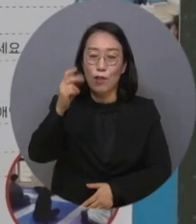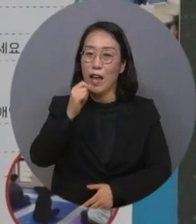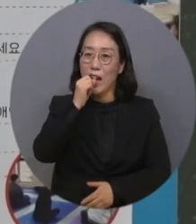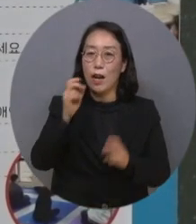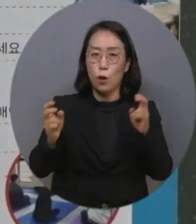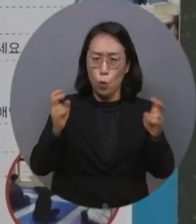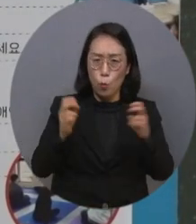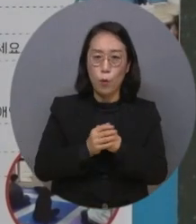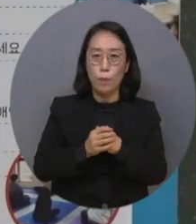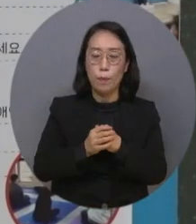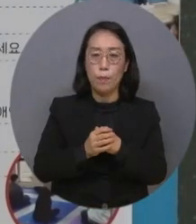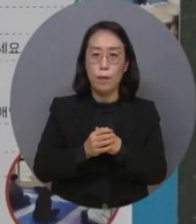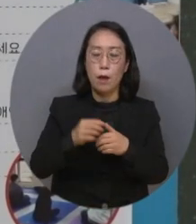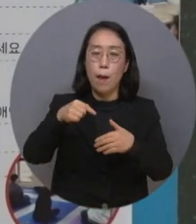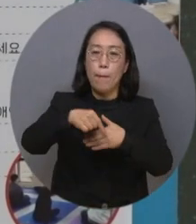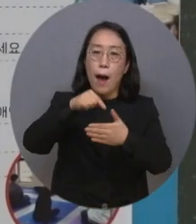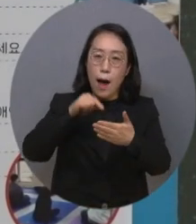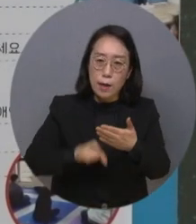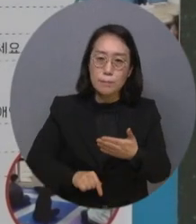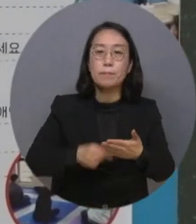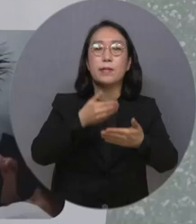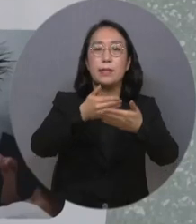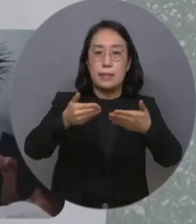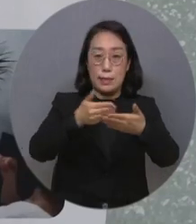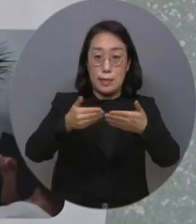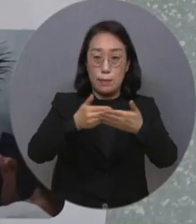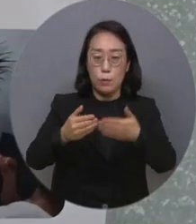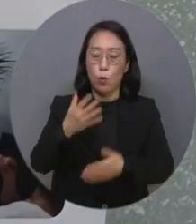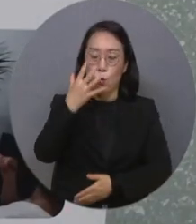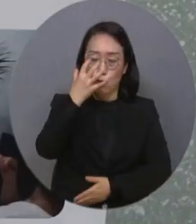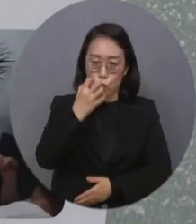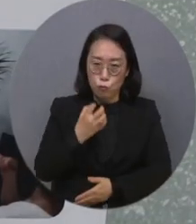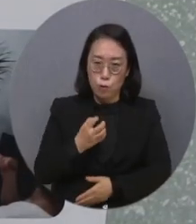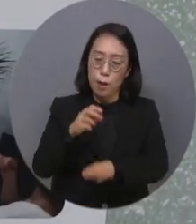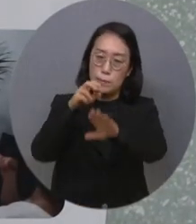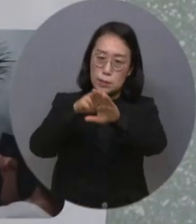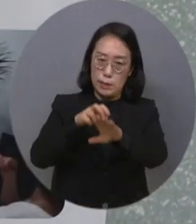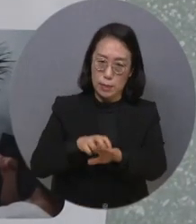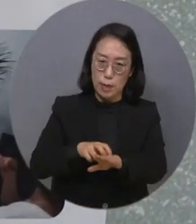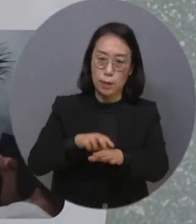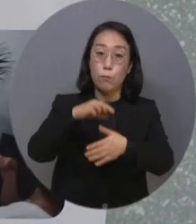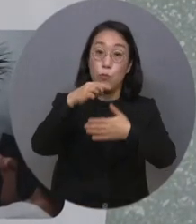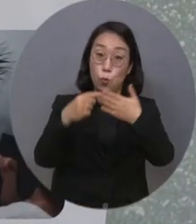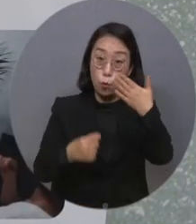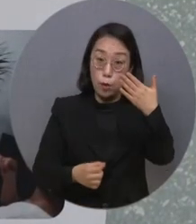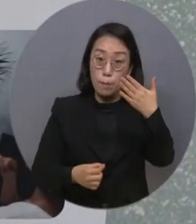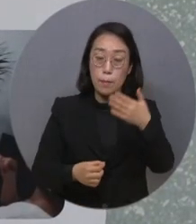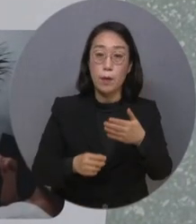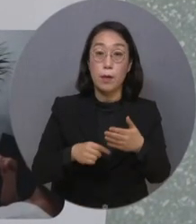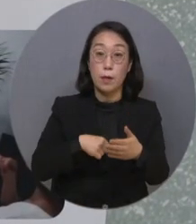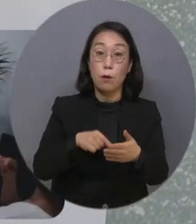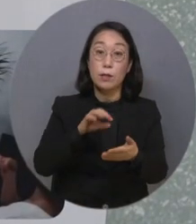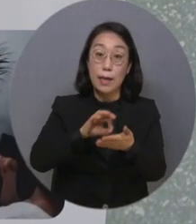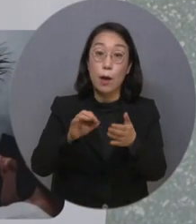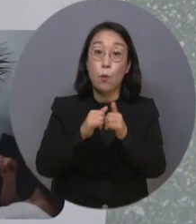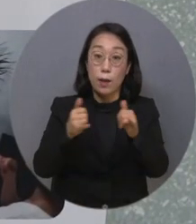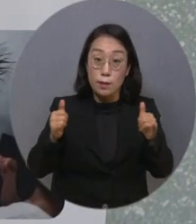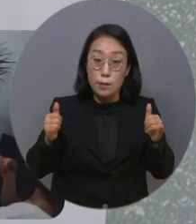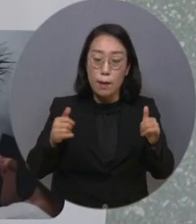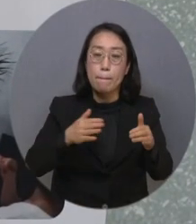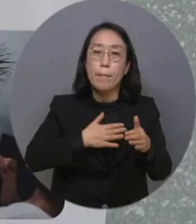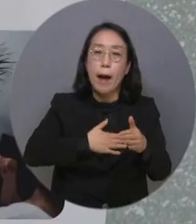약자가 본인의 마음을 직접 그려보는 마음일기와 우울감을 진단해주는 프로그램 등 이용자의 정서를 돌보는